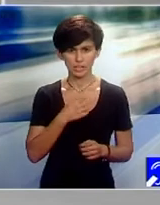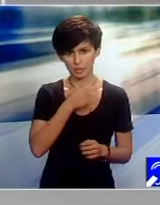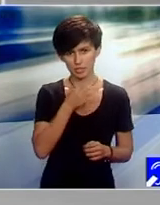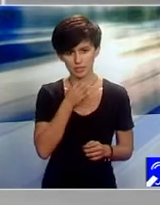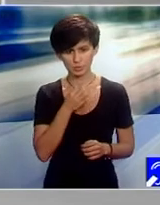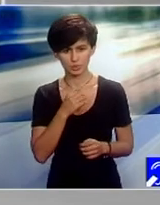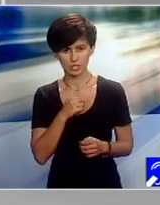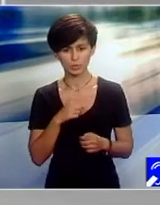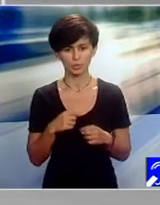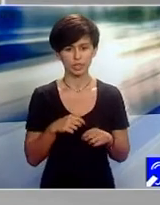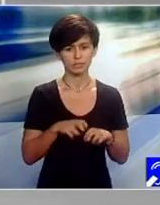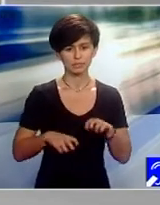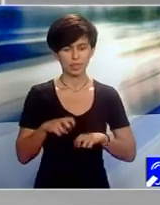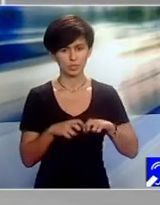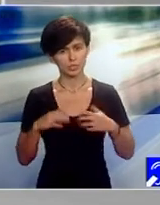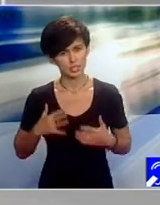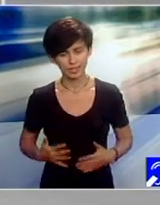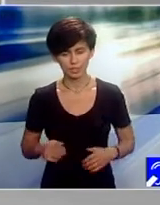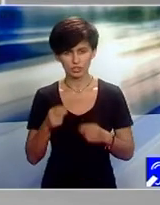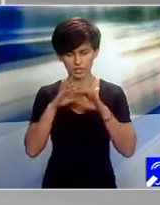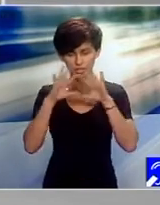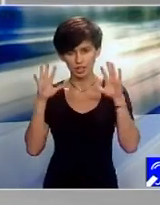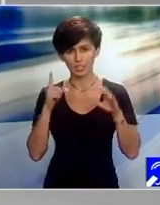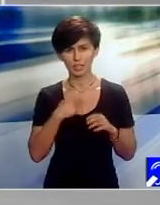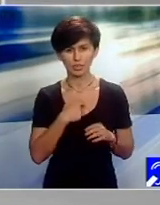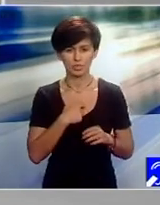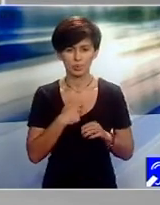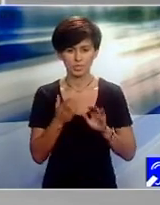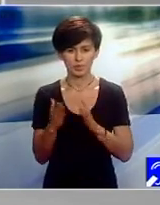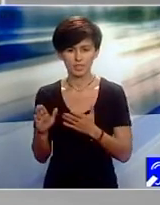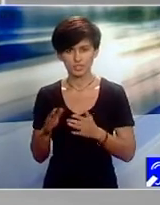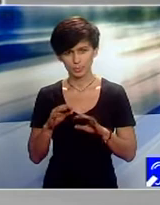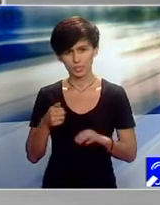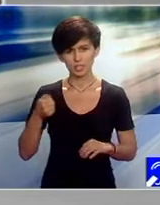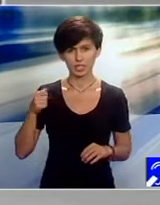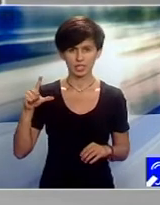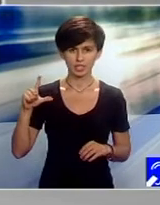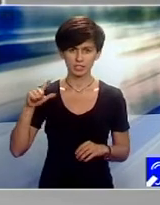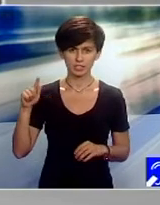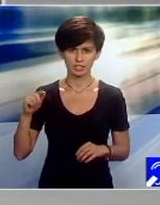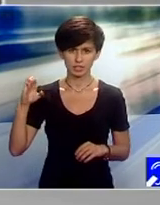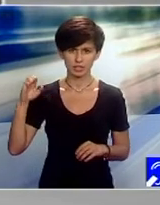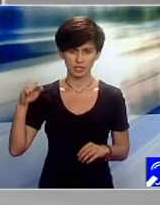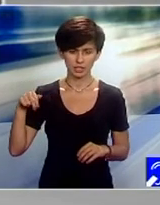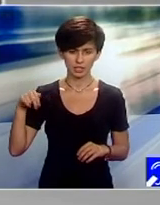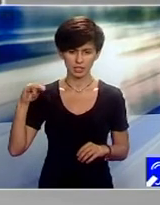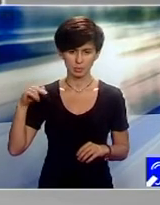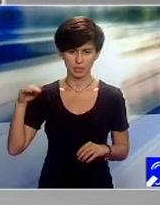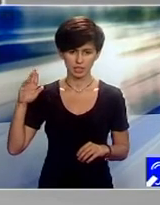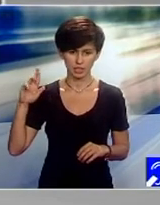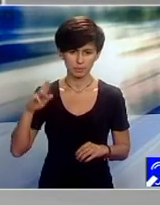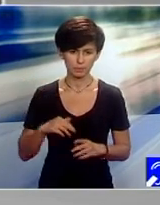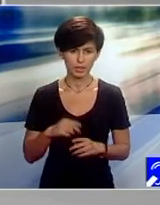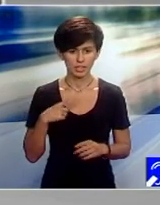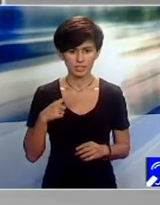dar un posibil început de Alzheimer. Da, față de acum 2 ani, suntem noi la a treia